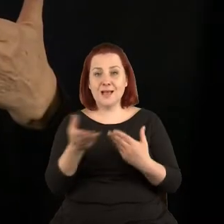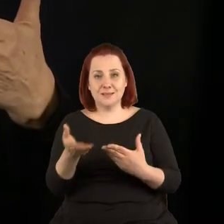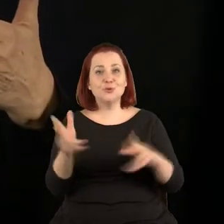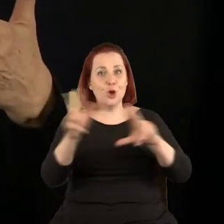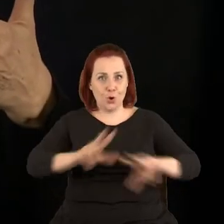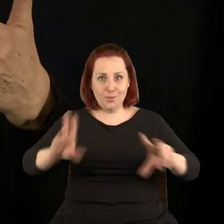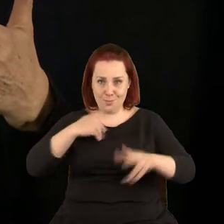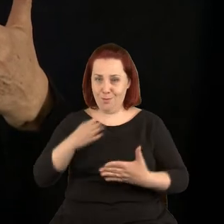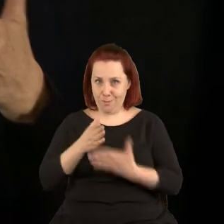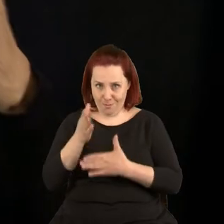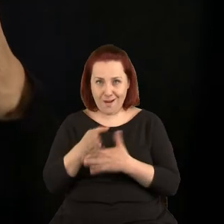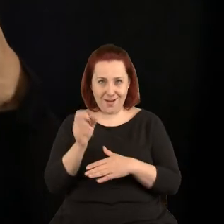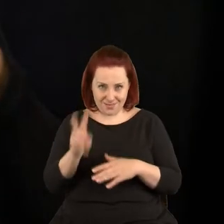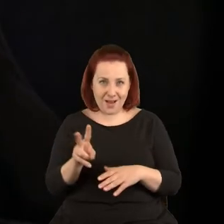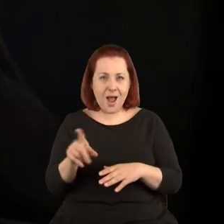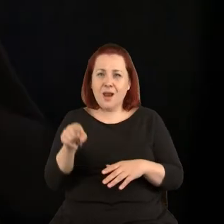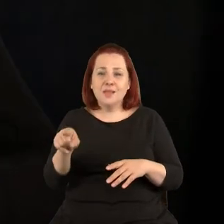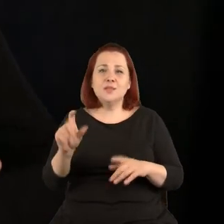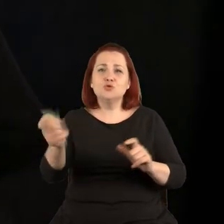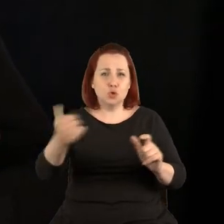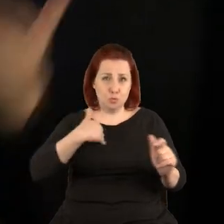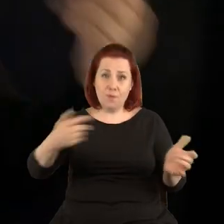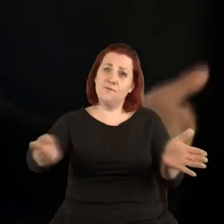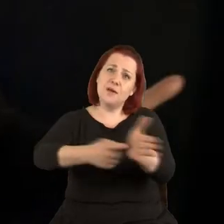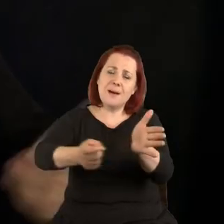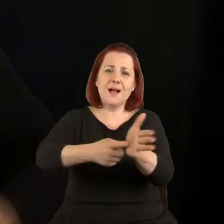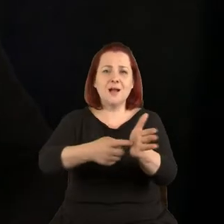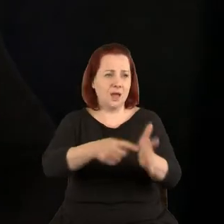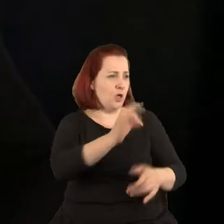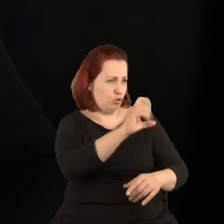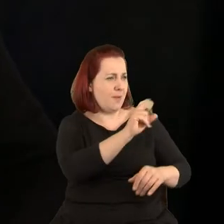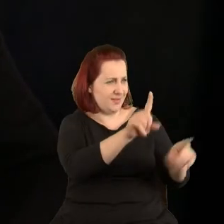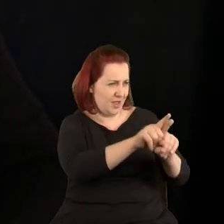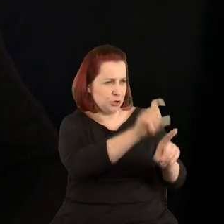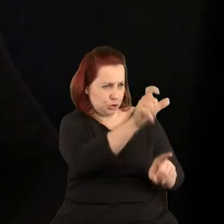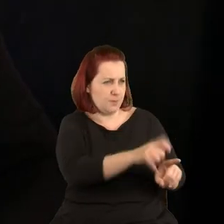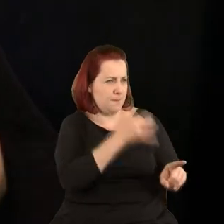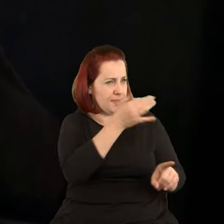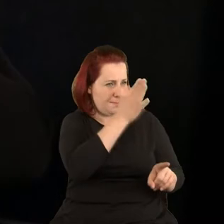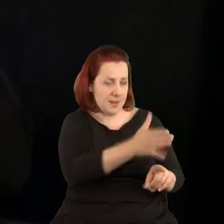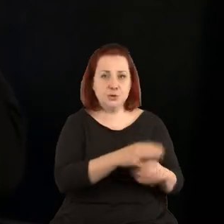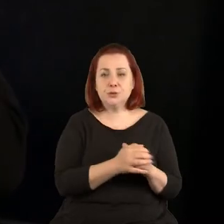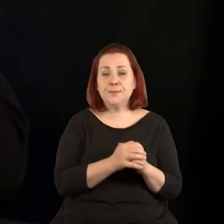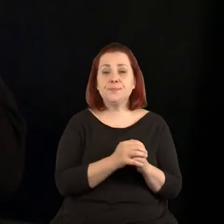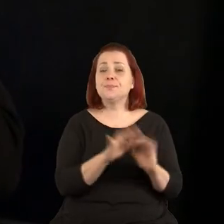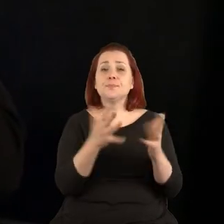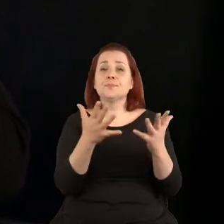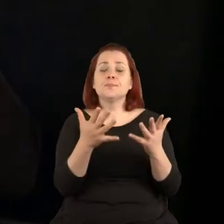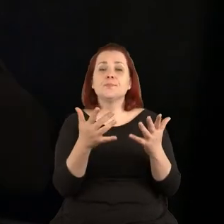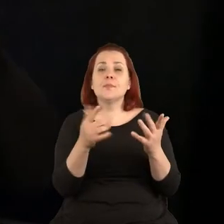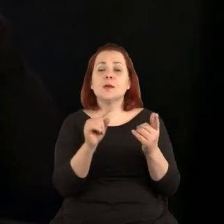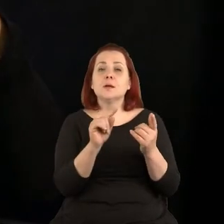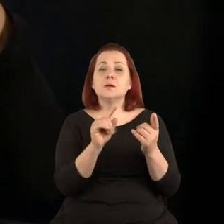ci pomogła. Ale czy ty czegoś oczekiwałaś? Tomku, ciebie też potem o to zapytam. W kontekście właśnie